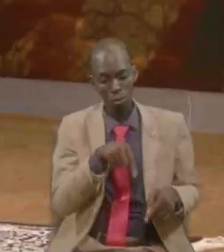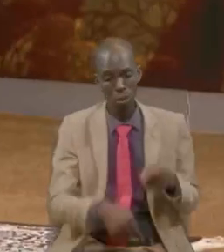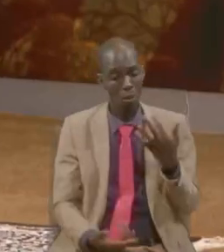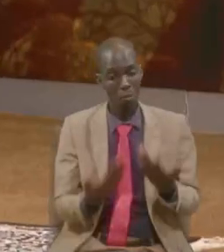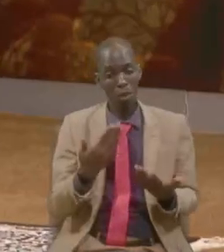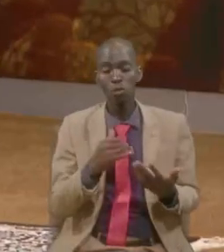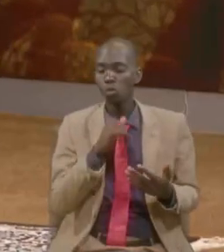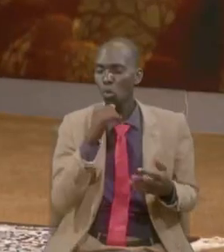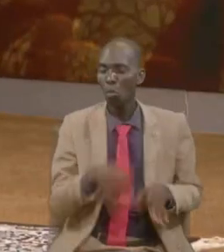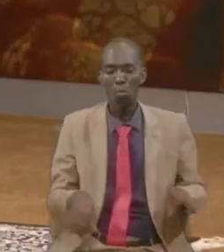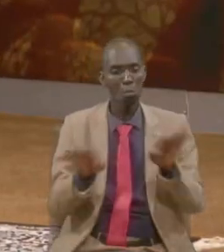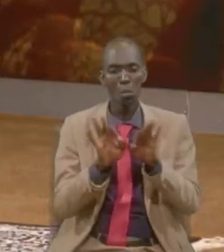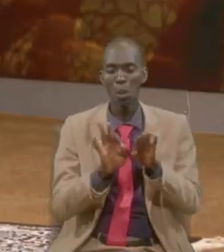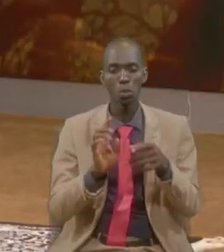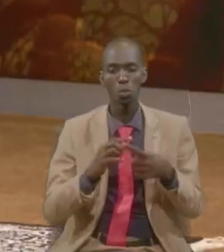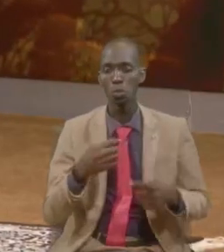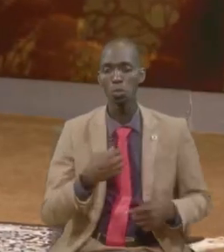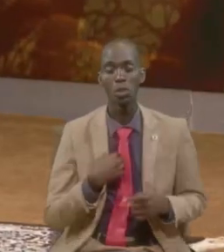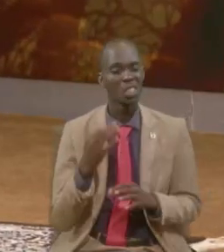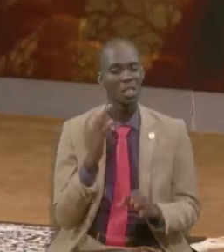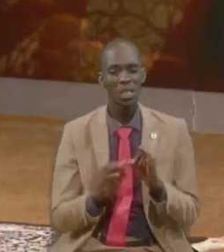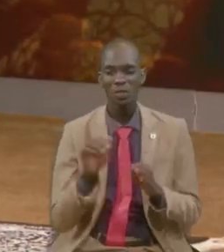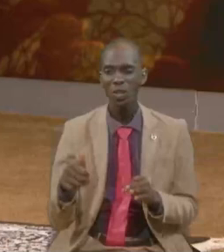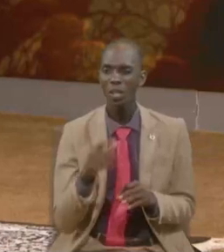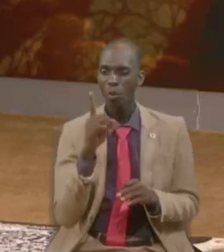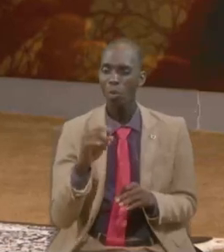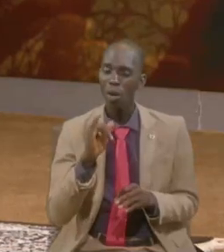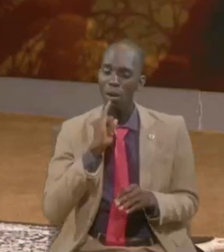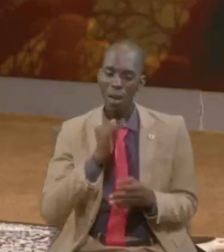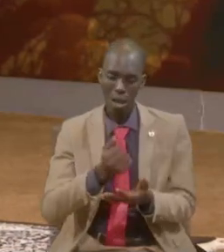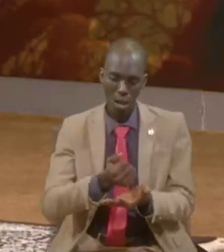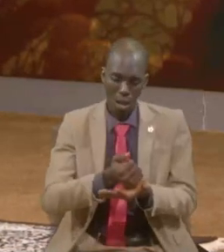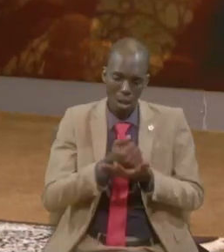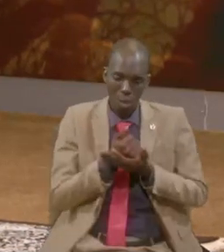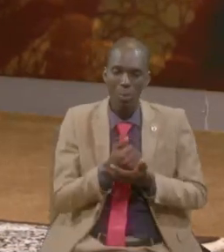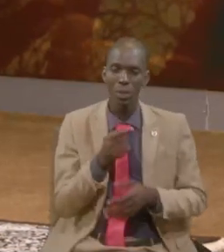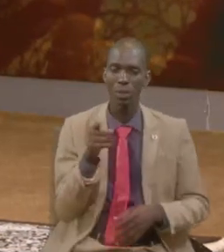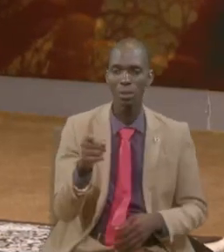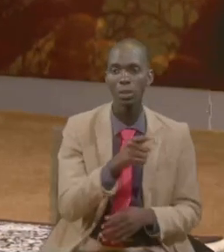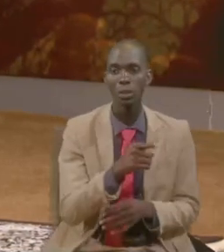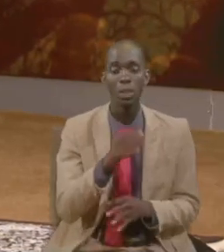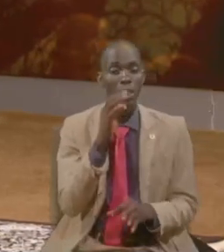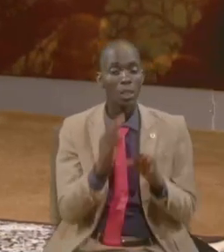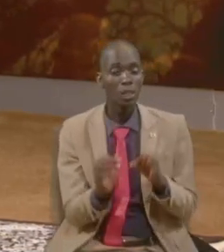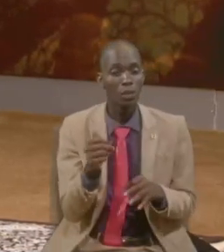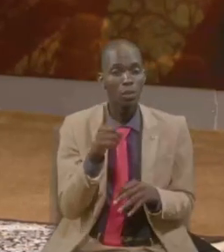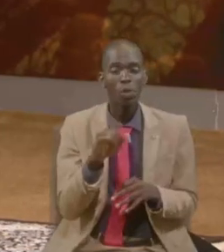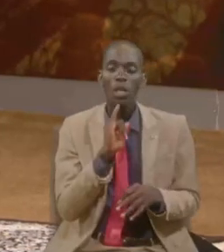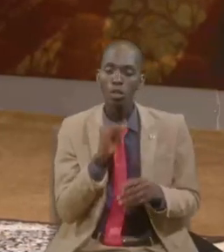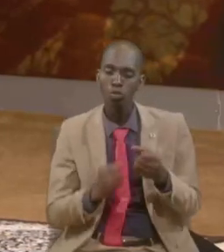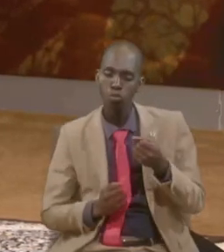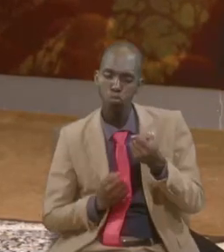importe. Pour moi là, que si quelqu'un m'aide, il pourrait aussi quelqu'un les aide, que si